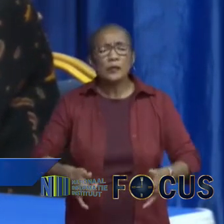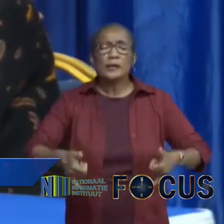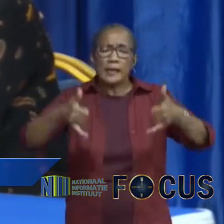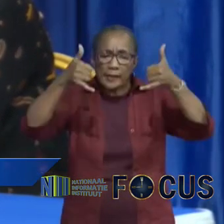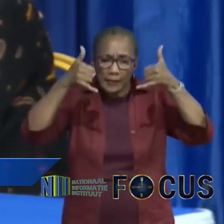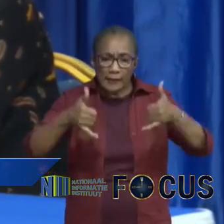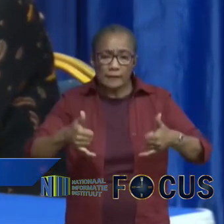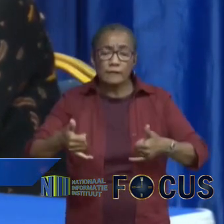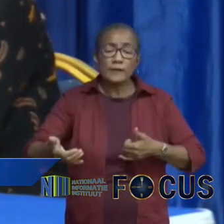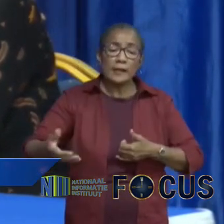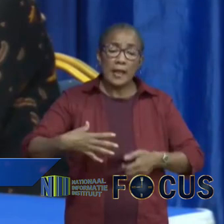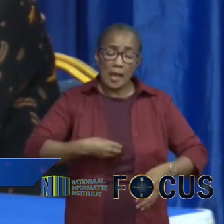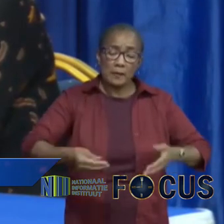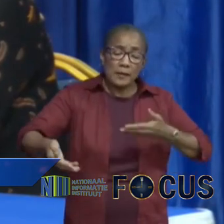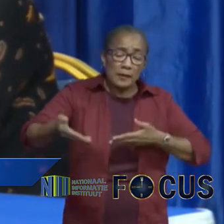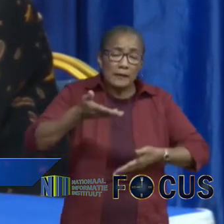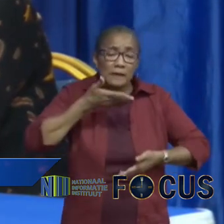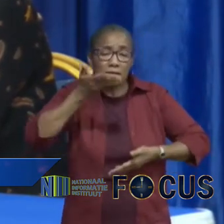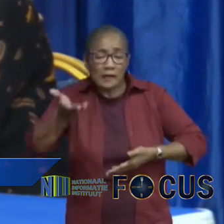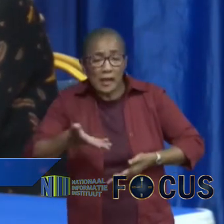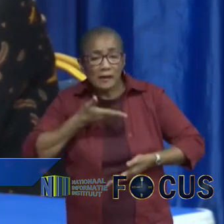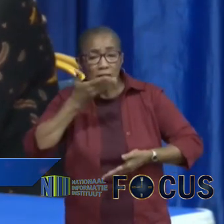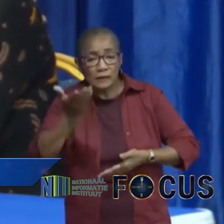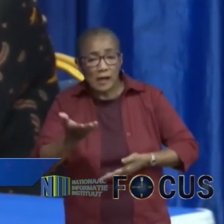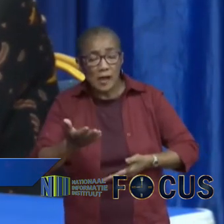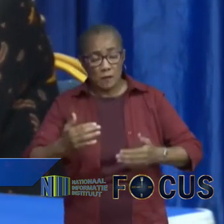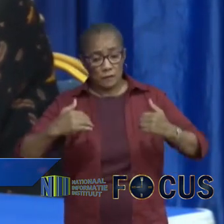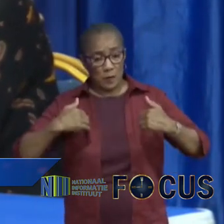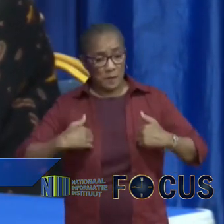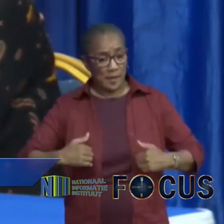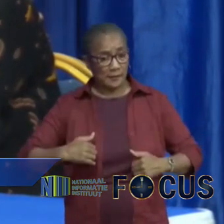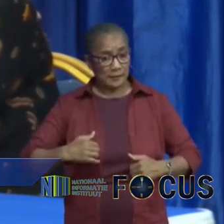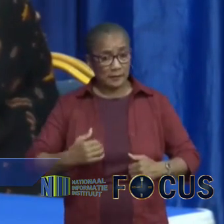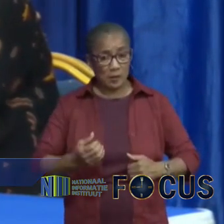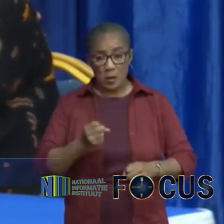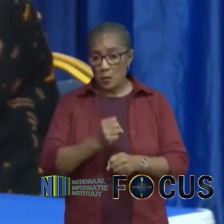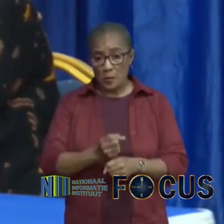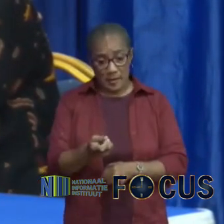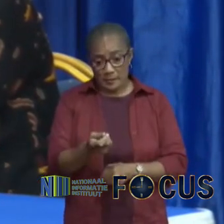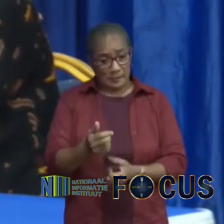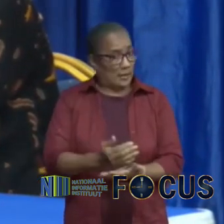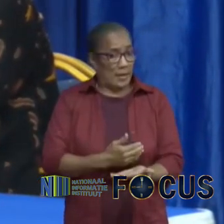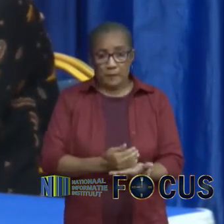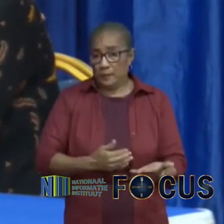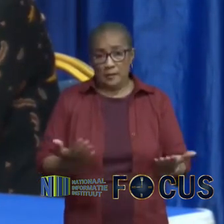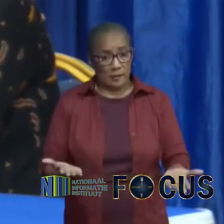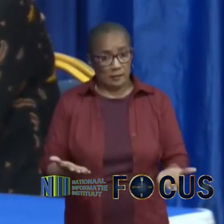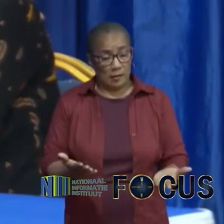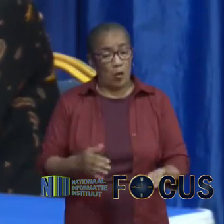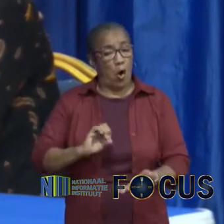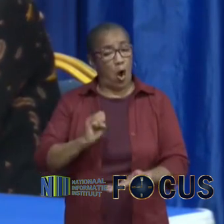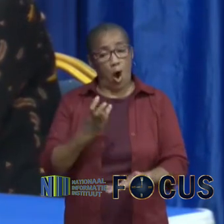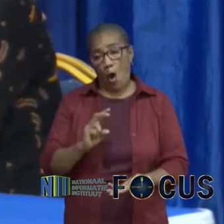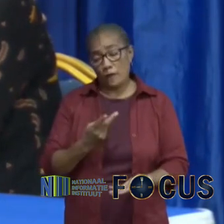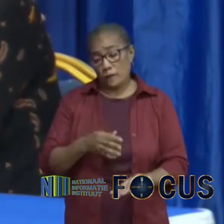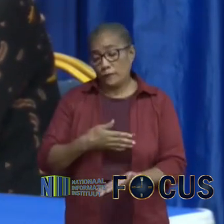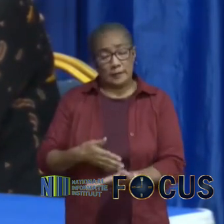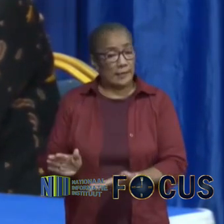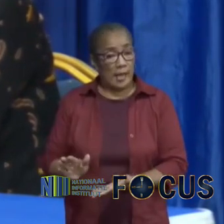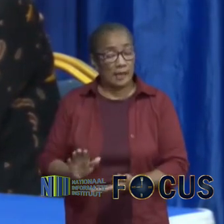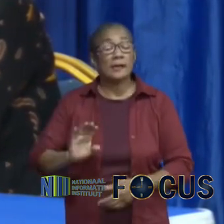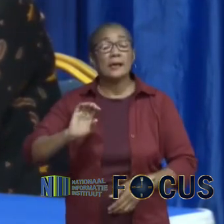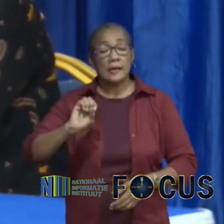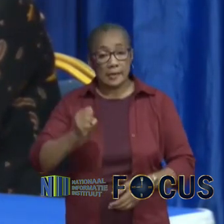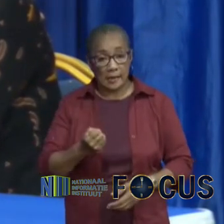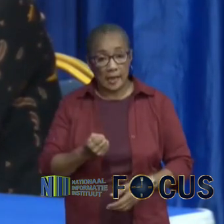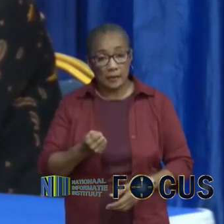zijn voor werknemers die geen loon kunnen ontvangen of voor werknemers die ontslagen zijn. En dan kan men in aanmerking komen